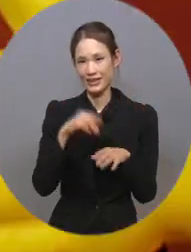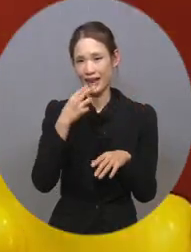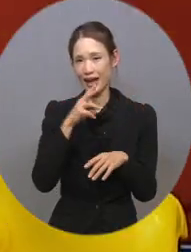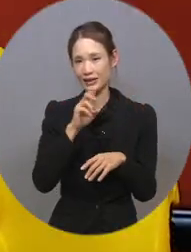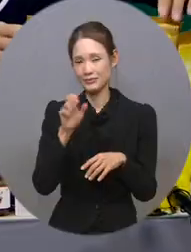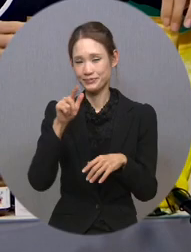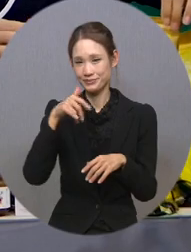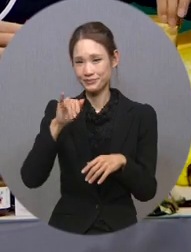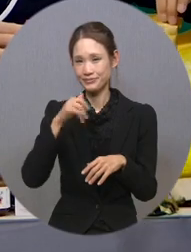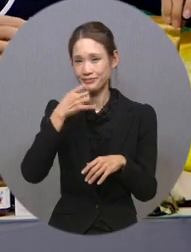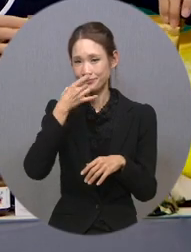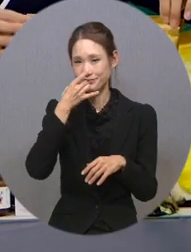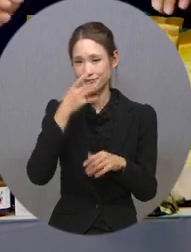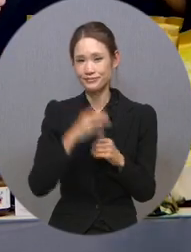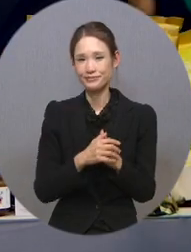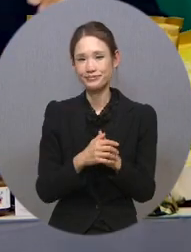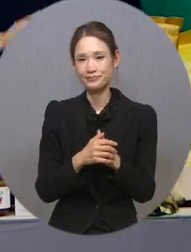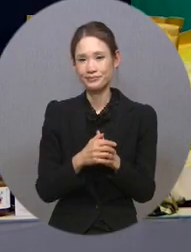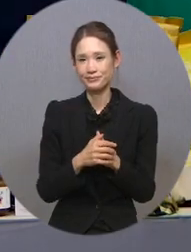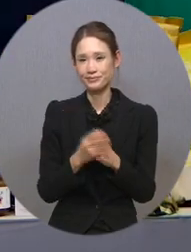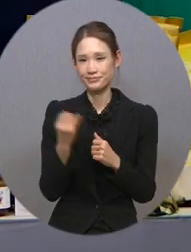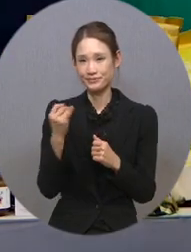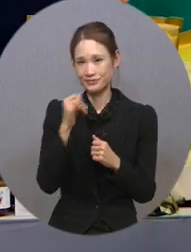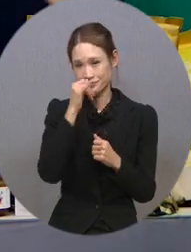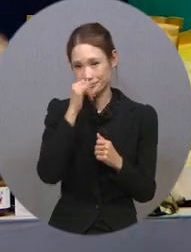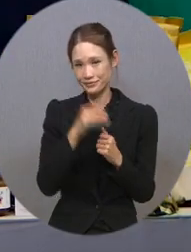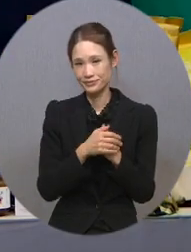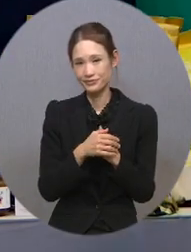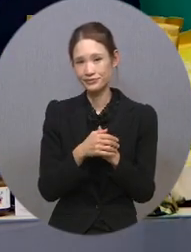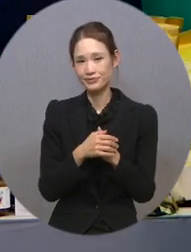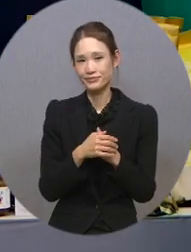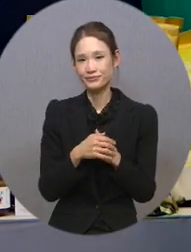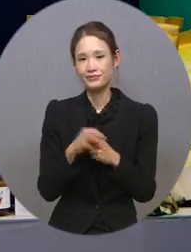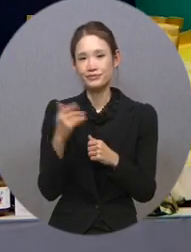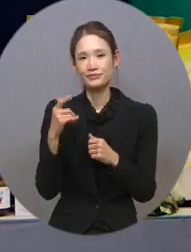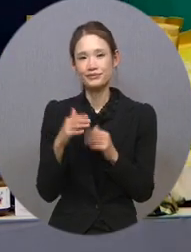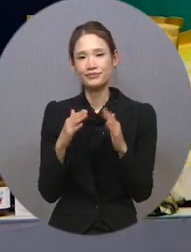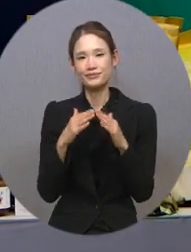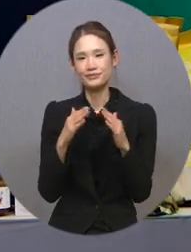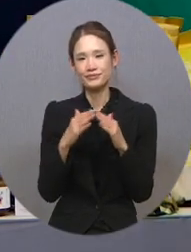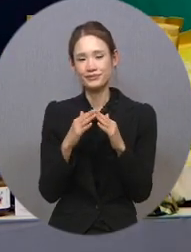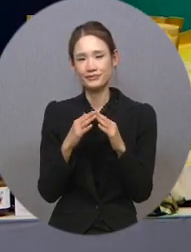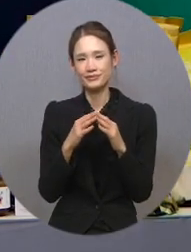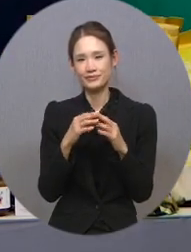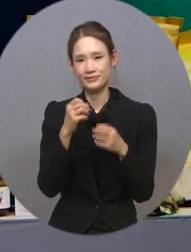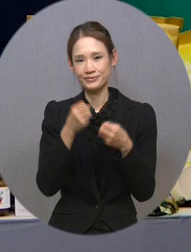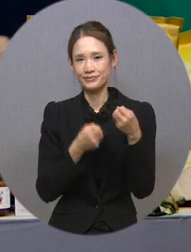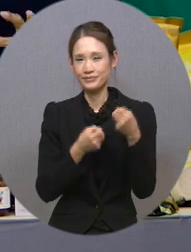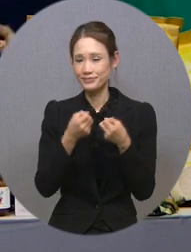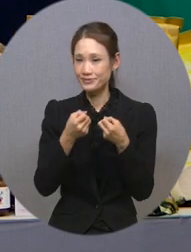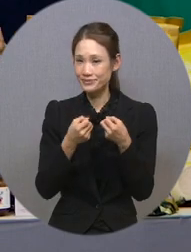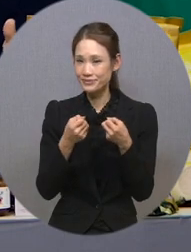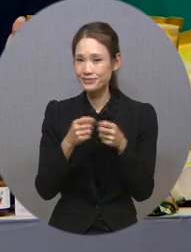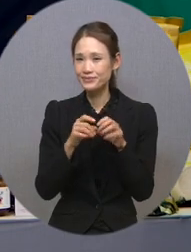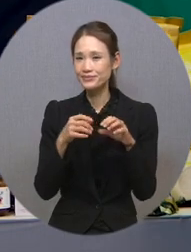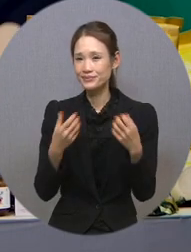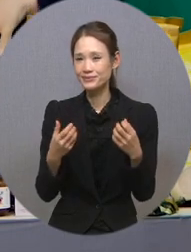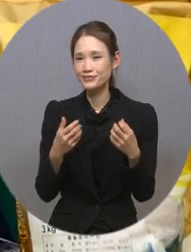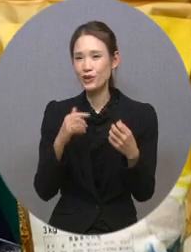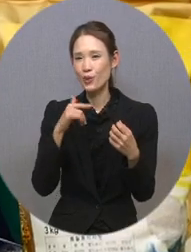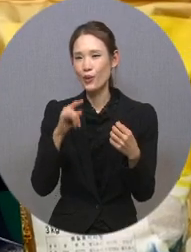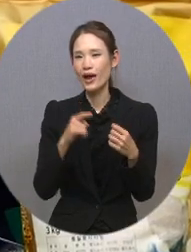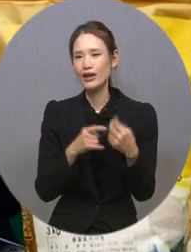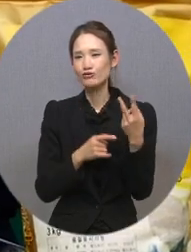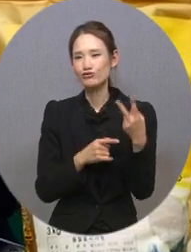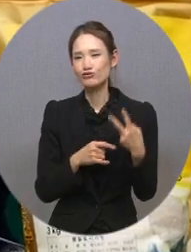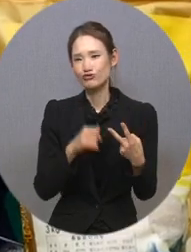쌀. 맞아요. 와, 에리 씨한테 있었구나. 네. 이 흥본의 집에서 닭을 탔더니 그렇지. 이 박 안에서 괴 두 짝이